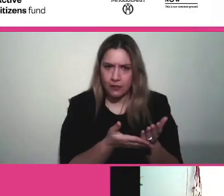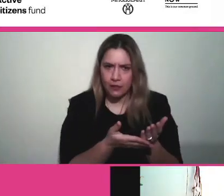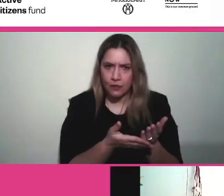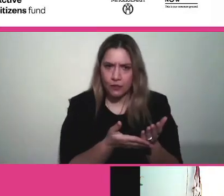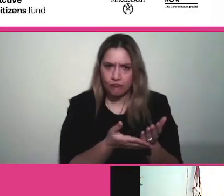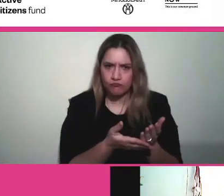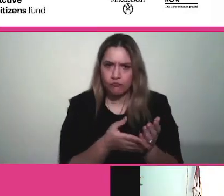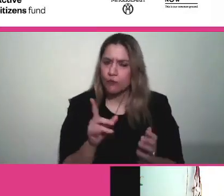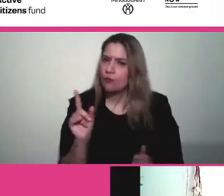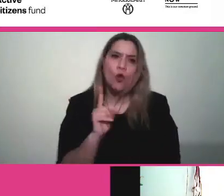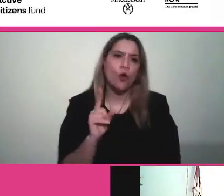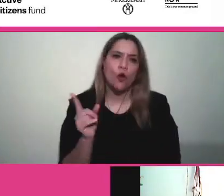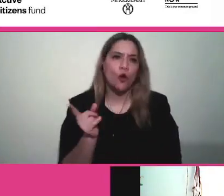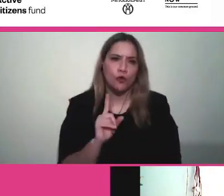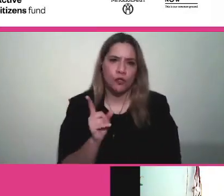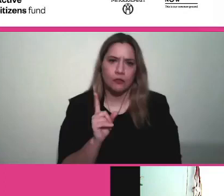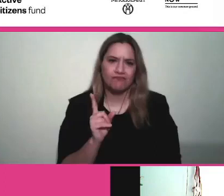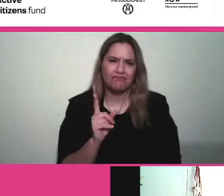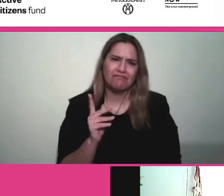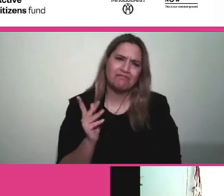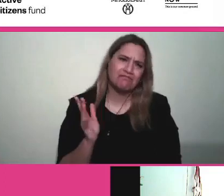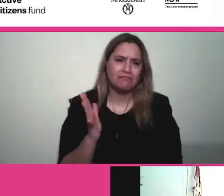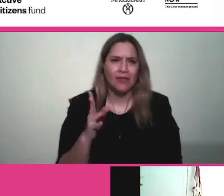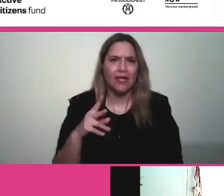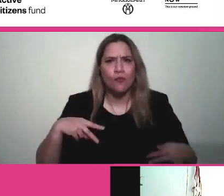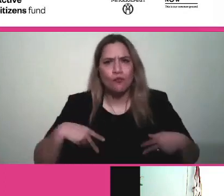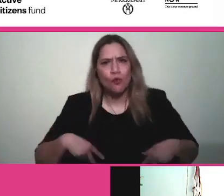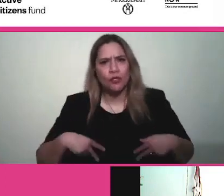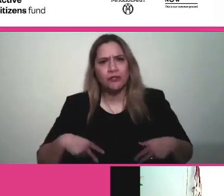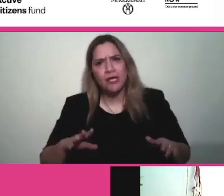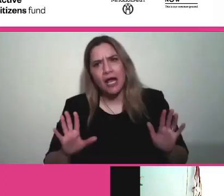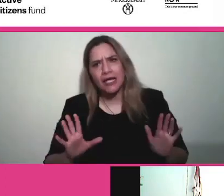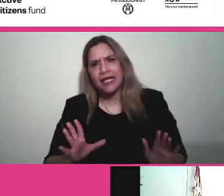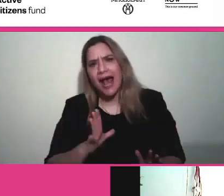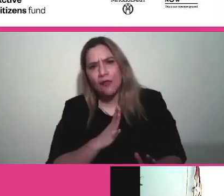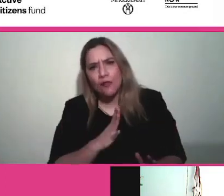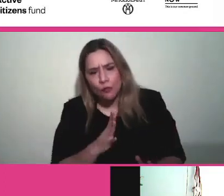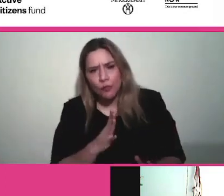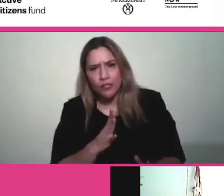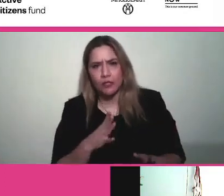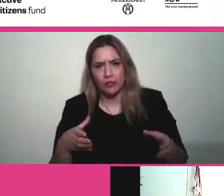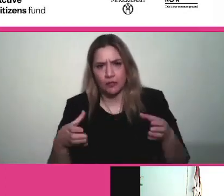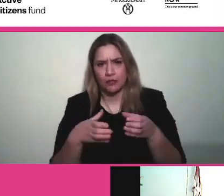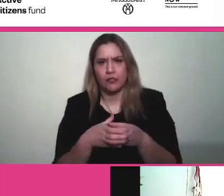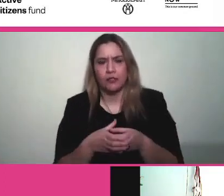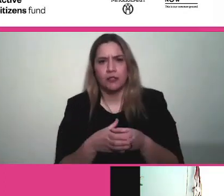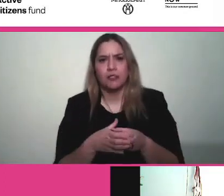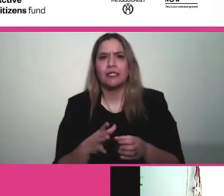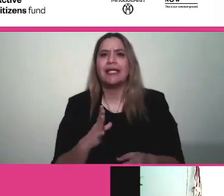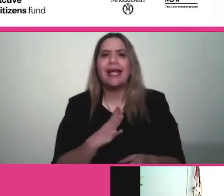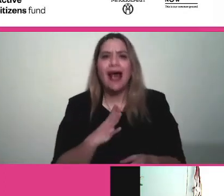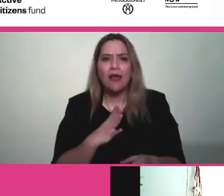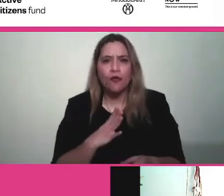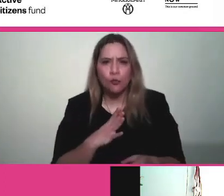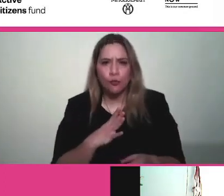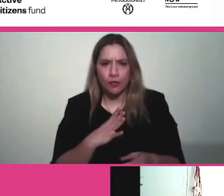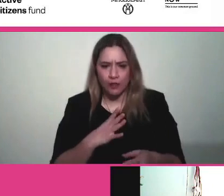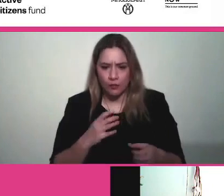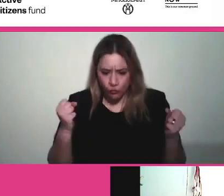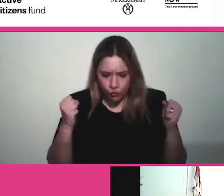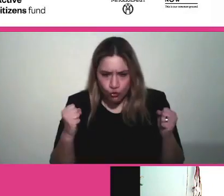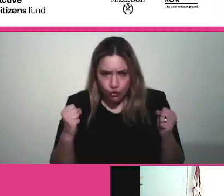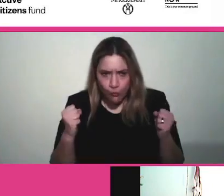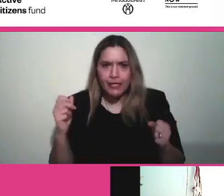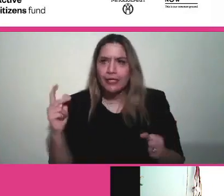Όχι, δεν έχει στηρίξει η πολιτεία. Όχι ακριβώς η πολιτεία. Οι άνθρωποι που ζούμε και είμαστε πολιτεία, ή η κοινωνία